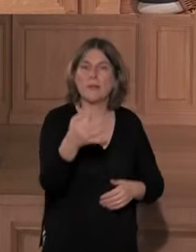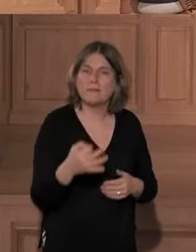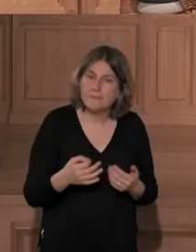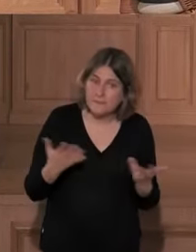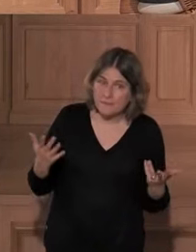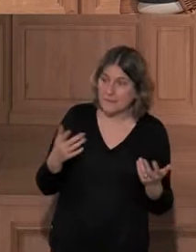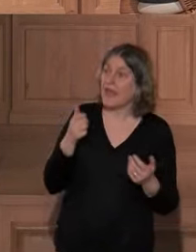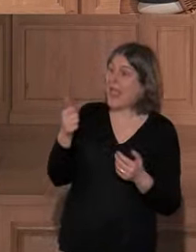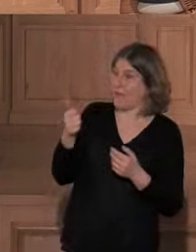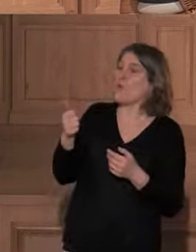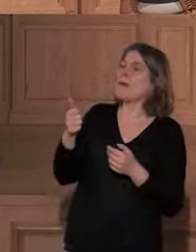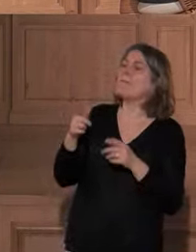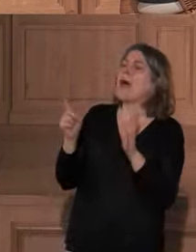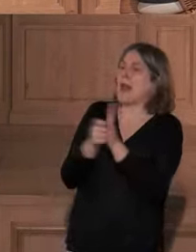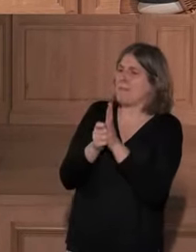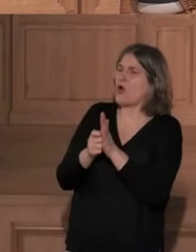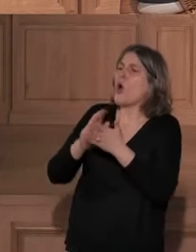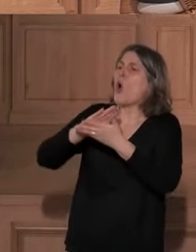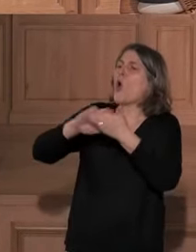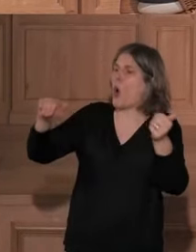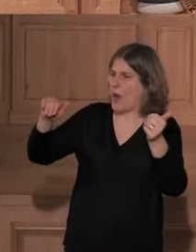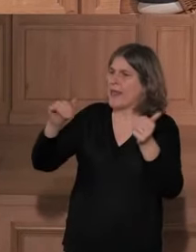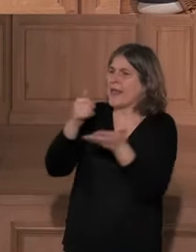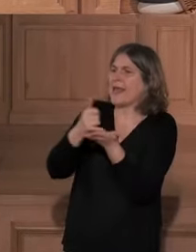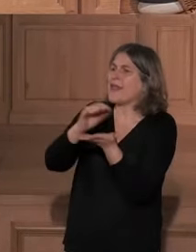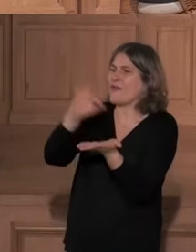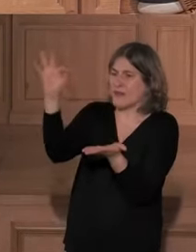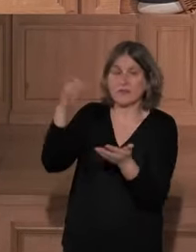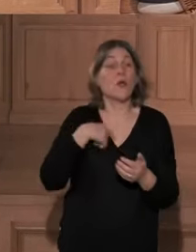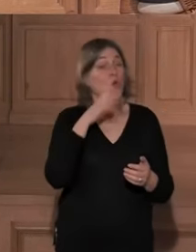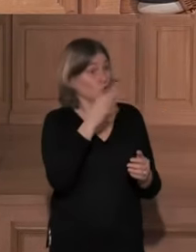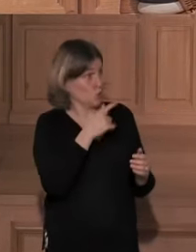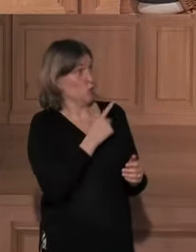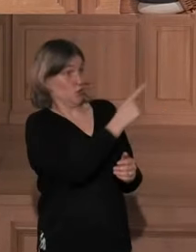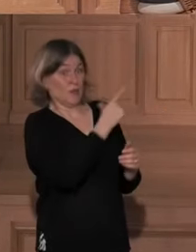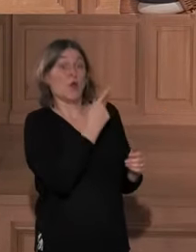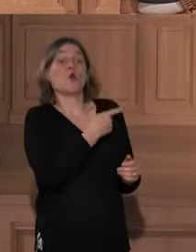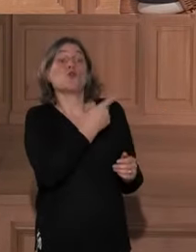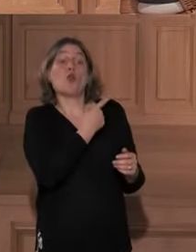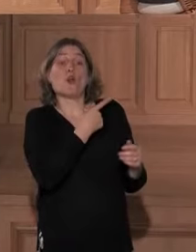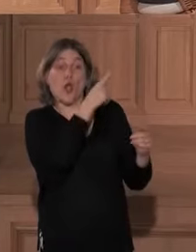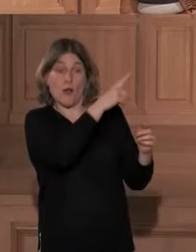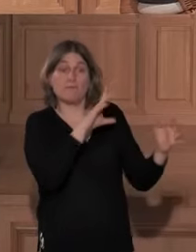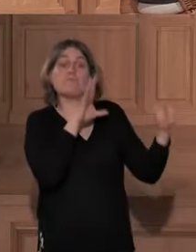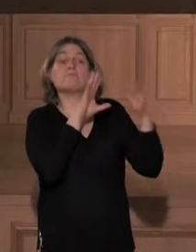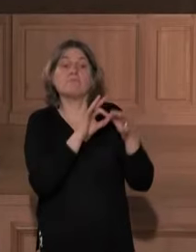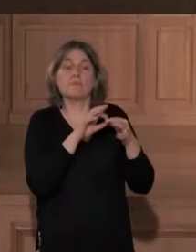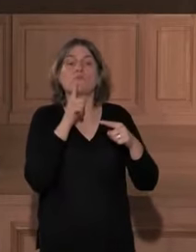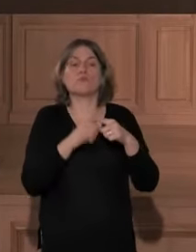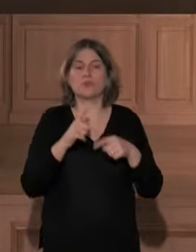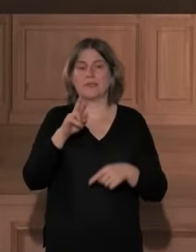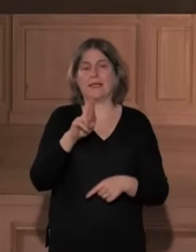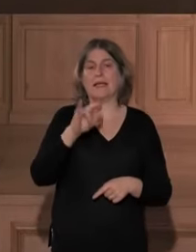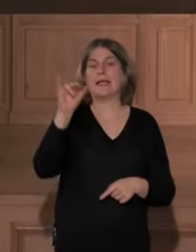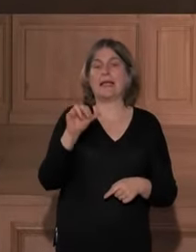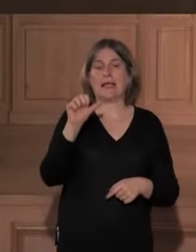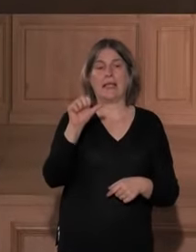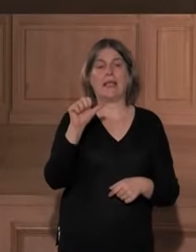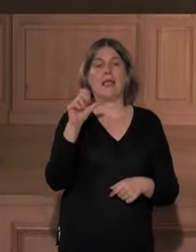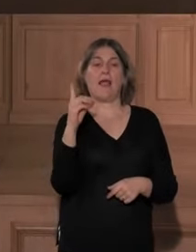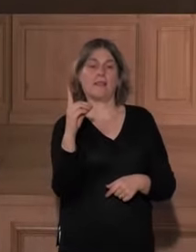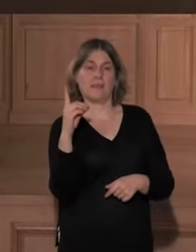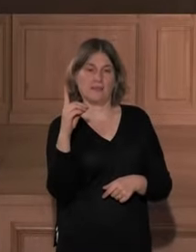dans une autre association qui s'appelait Relais Île-de-France. Alors, moi, j'ai monté avec le docteur Moïse Assouline et Riyad Kalout une association qui s'appelle Le